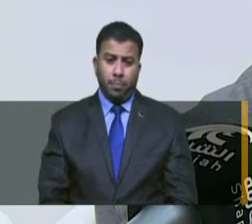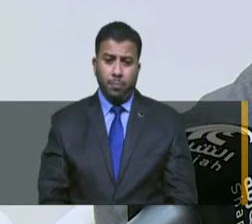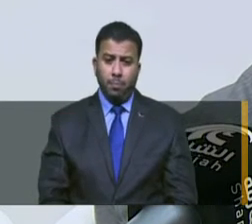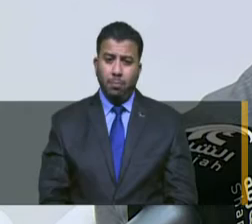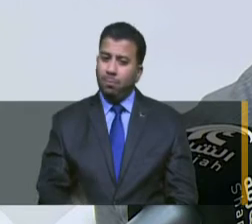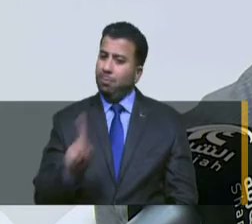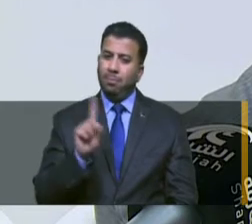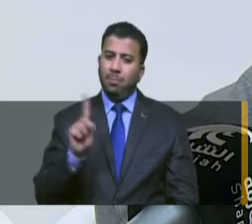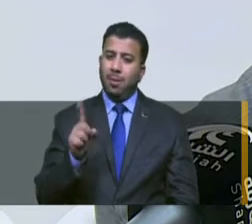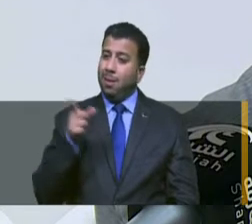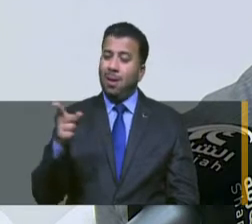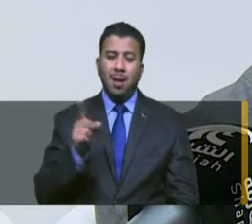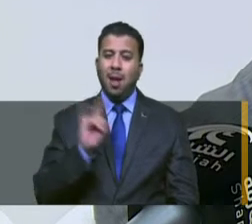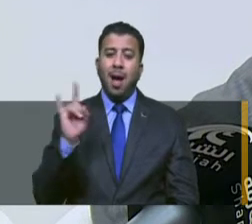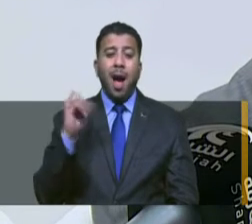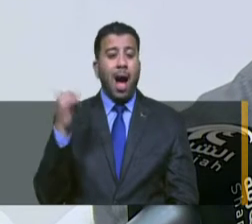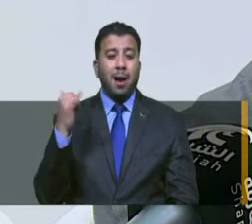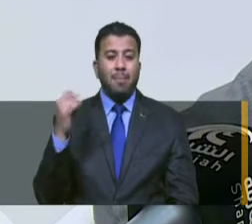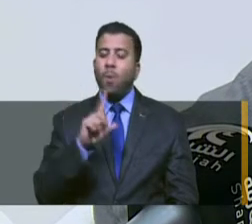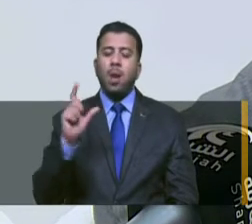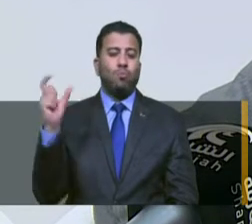لا نقول هاي العرب ولا مسلمين.